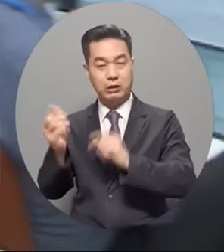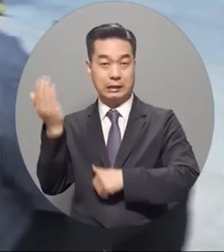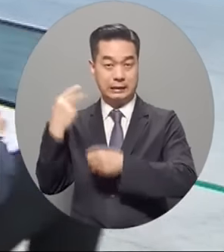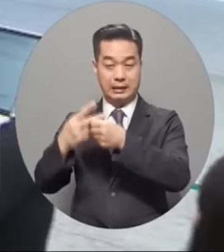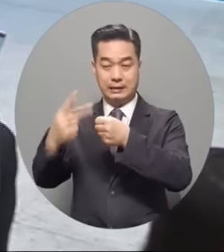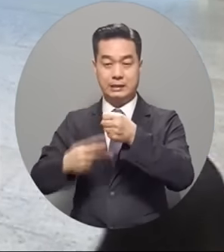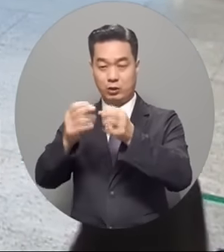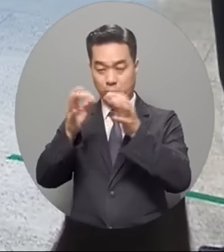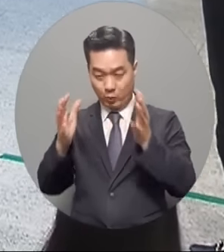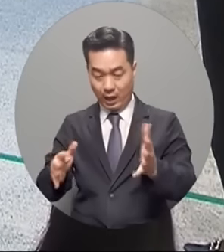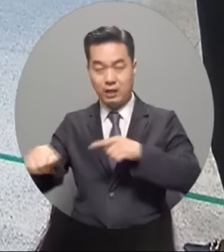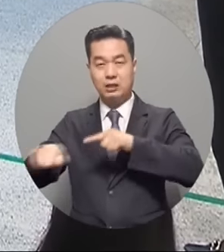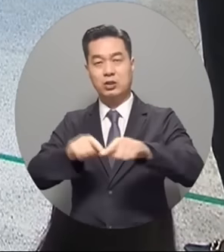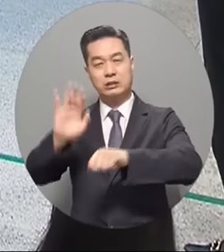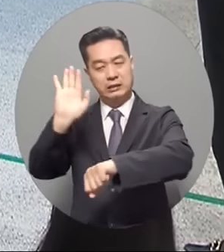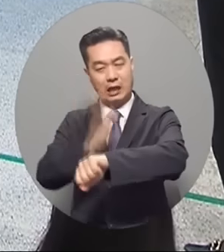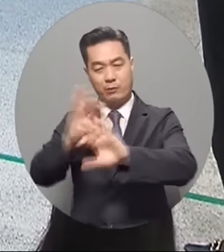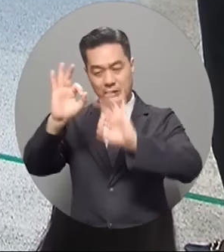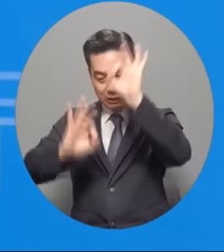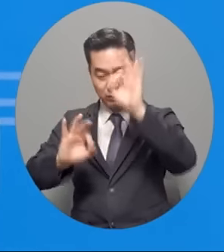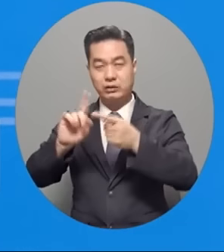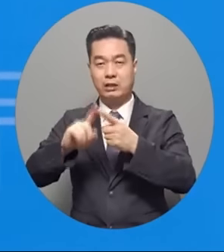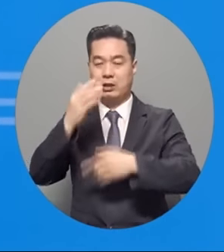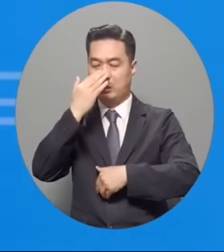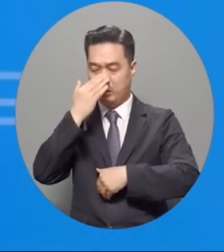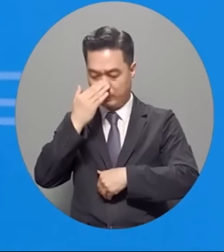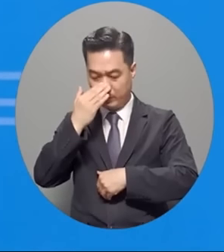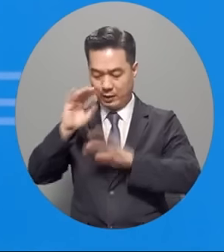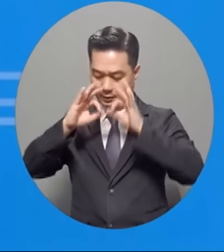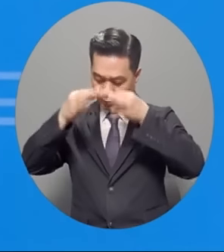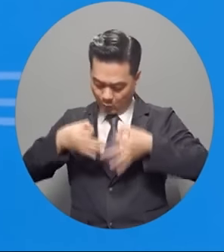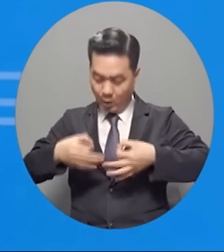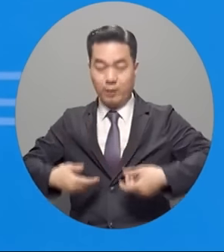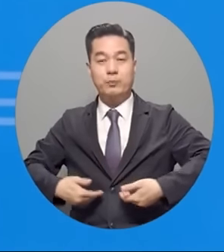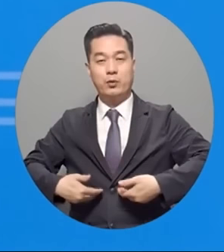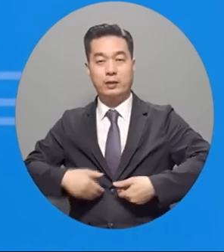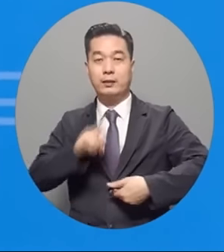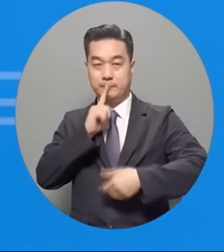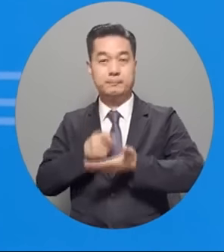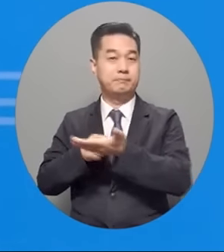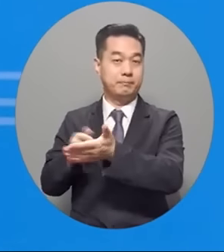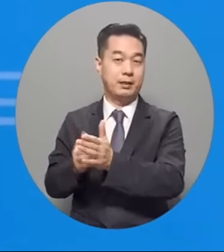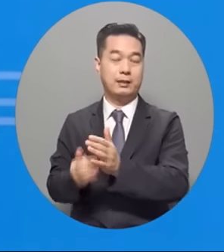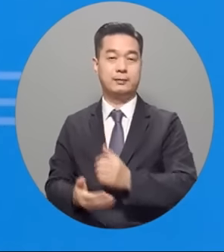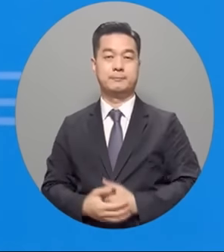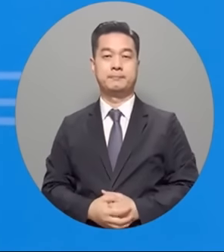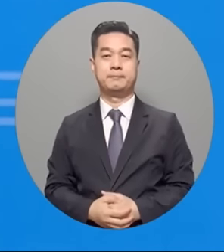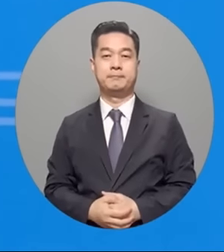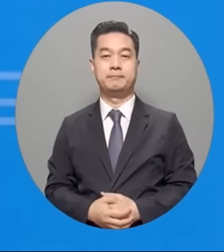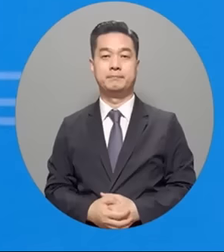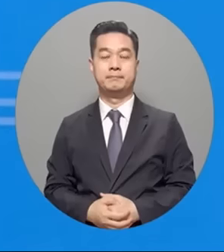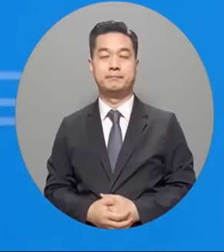2년간의 정치적 오류들에 대한 겸허한 성찰이 있어야 한다고 강조했습니다. MBC 뉴스 구승입니다.